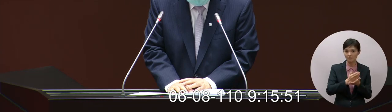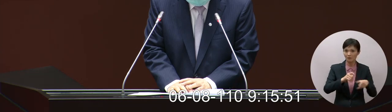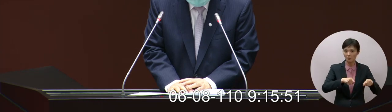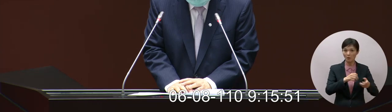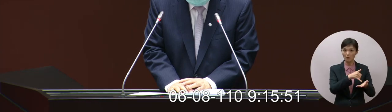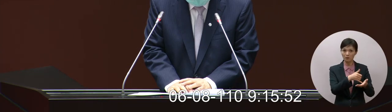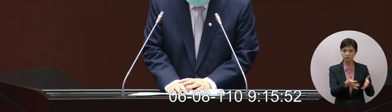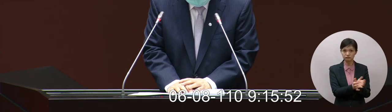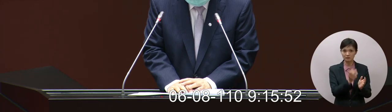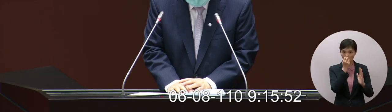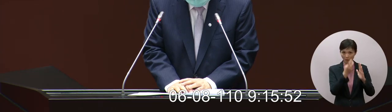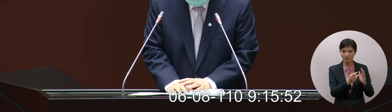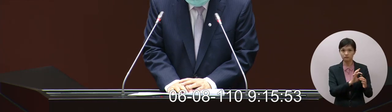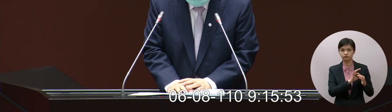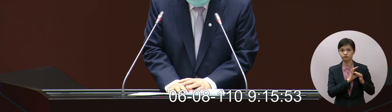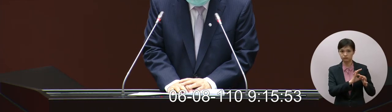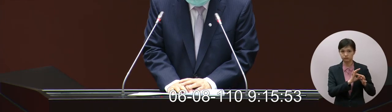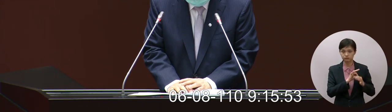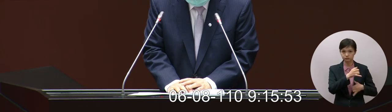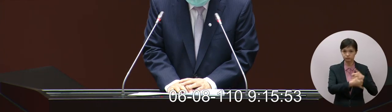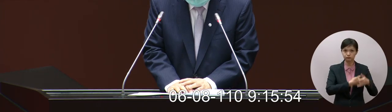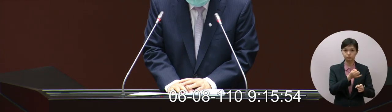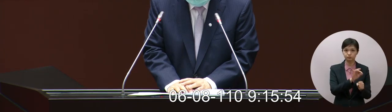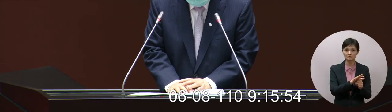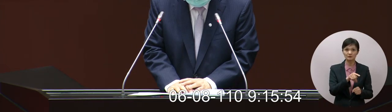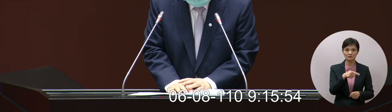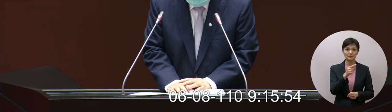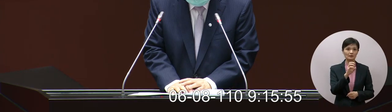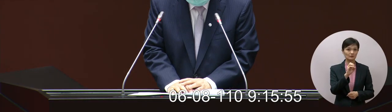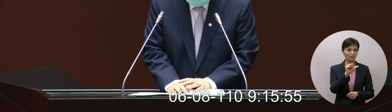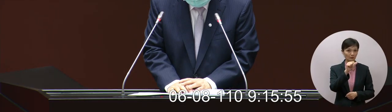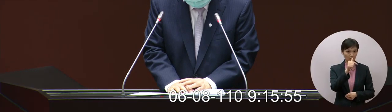势家怀。加发生活补助